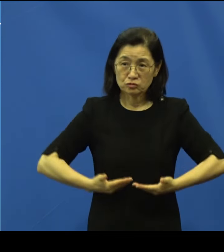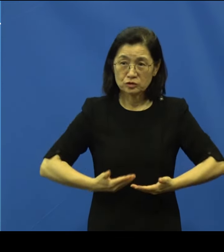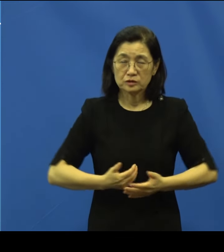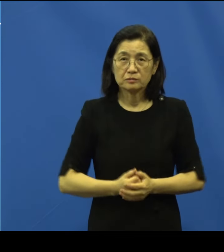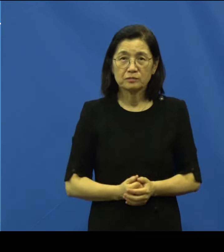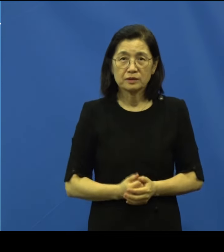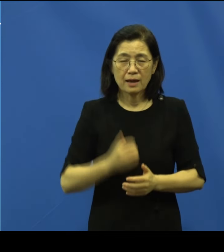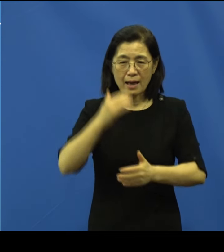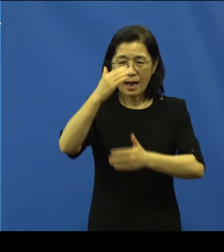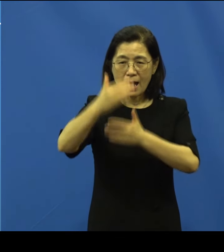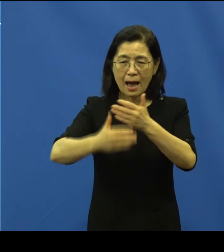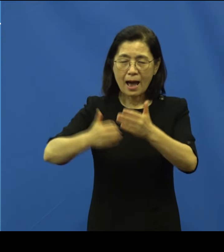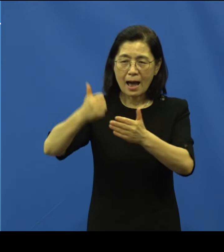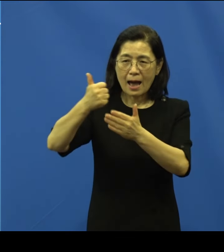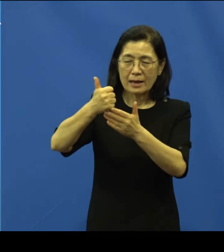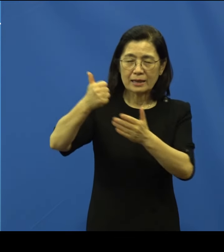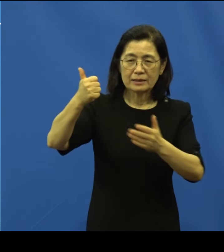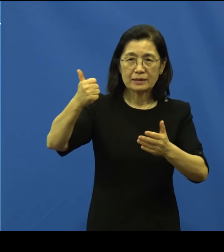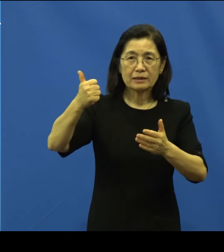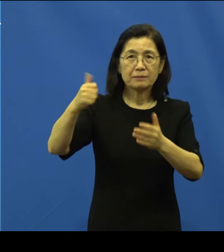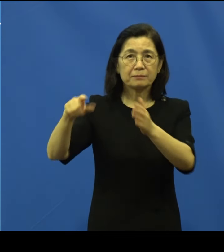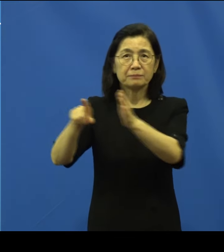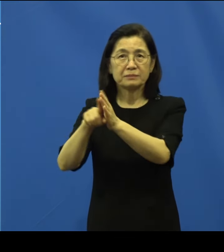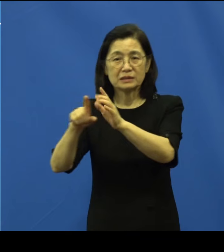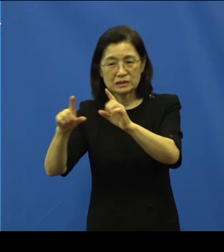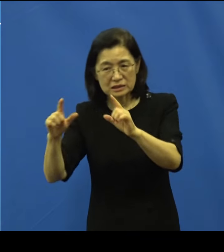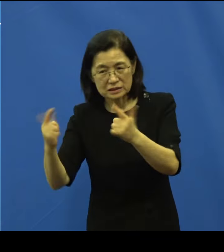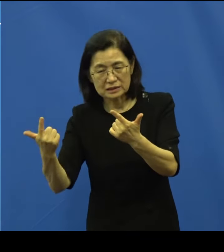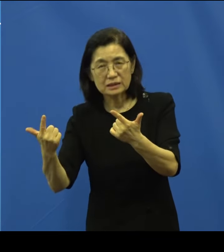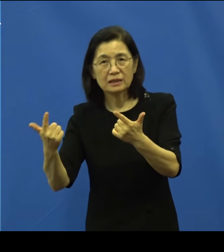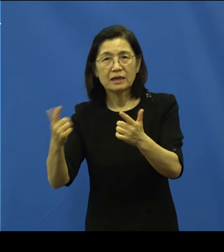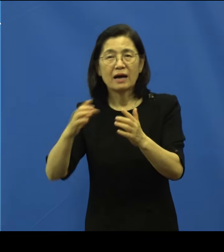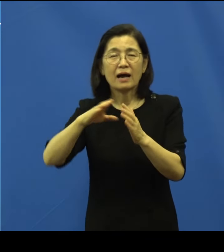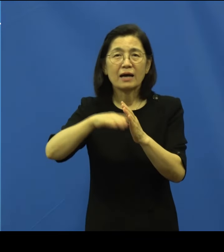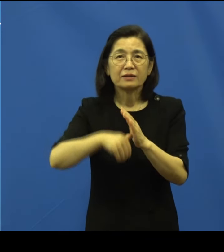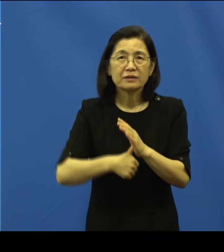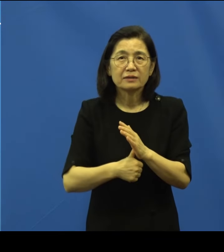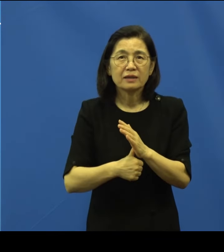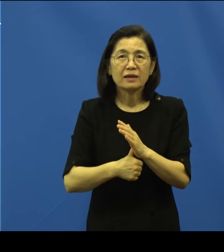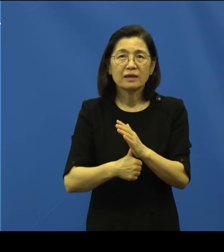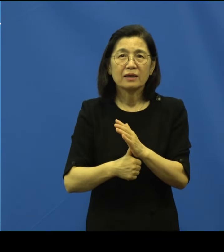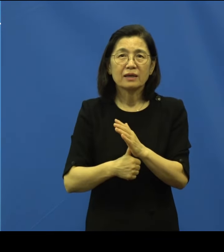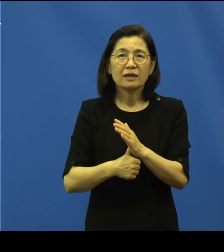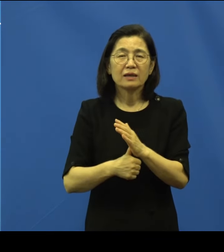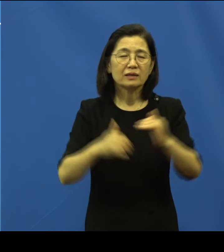편에 서지 않고 곁길로 빠지면 주변 나라들에게 당했죠. 이건 중요한 것은